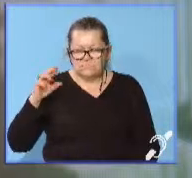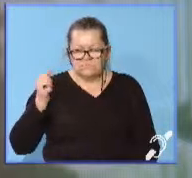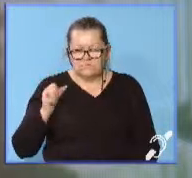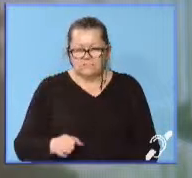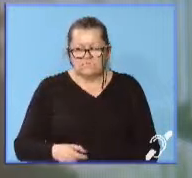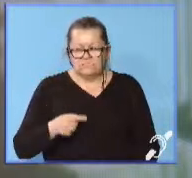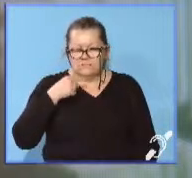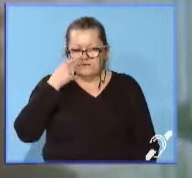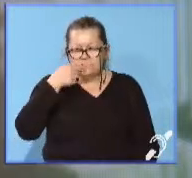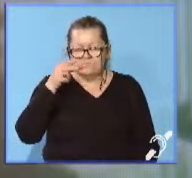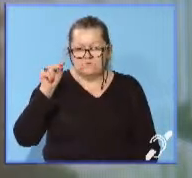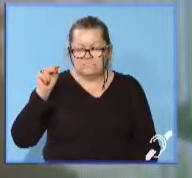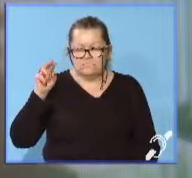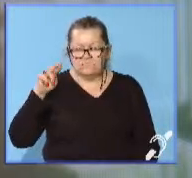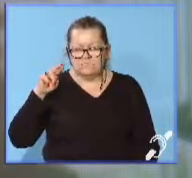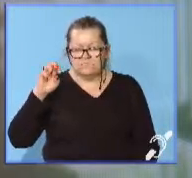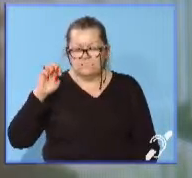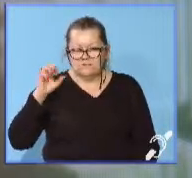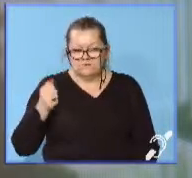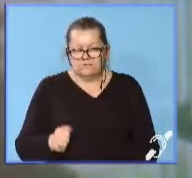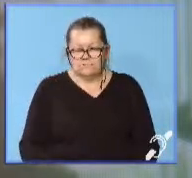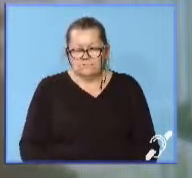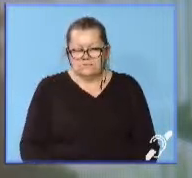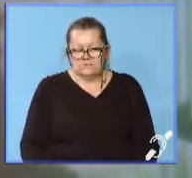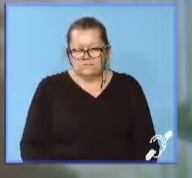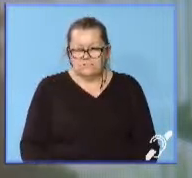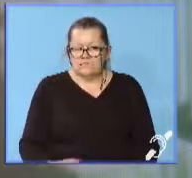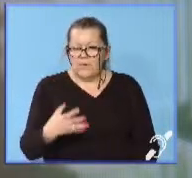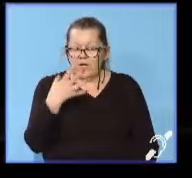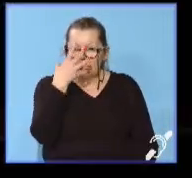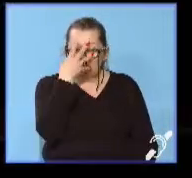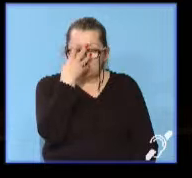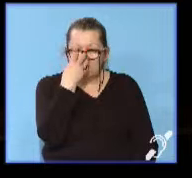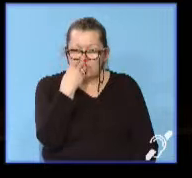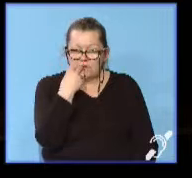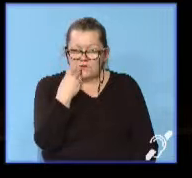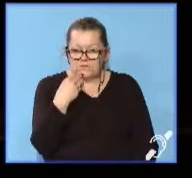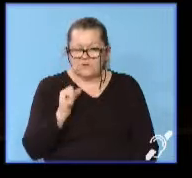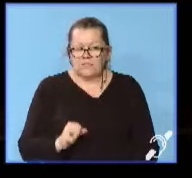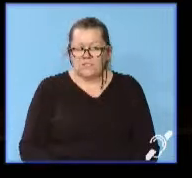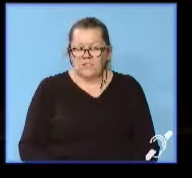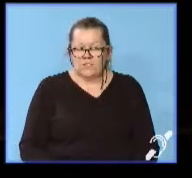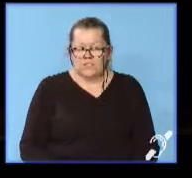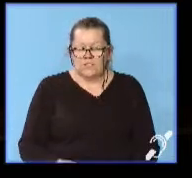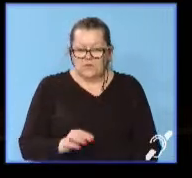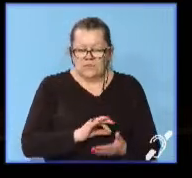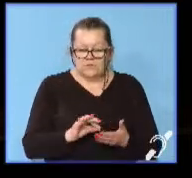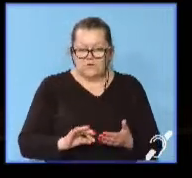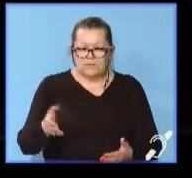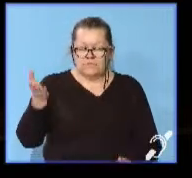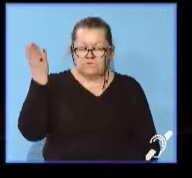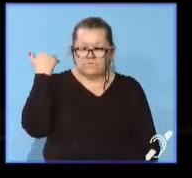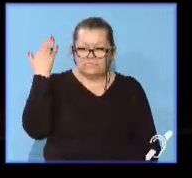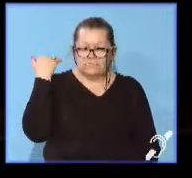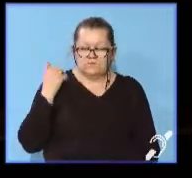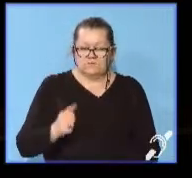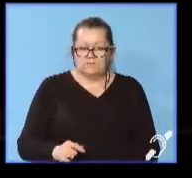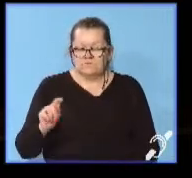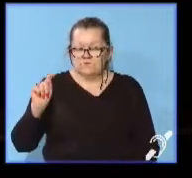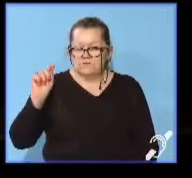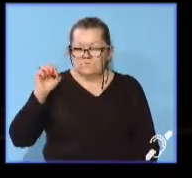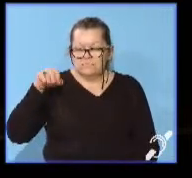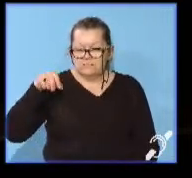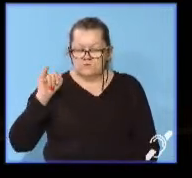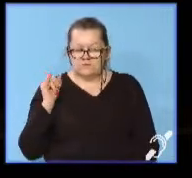poetice care au la bază parte din Epistolele din tristele și ponticele trimise acum 2000 de ani de la Tomis Constanța de